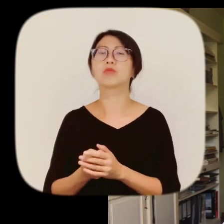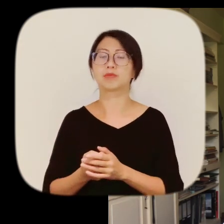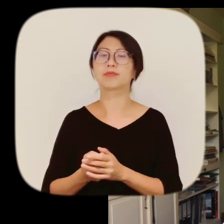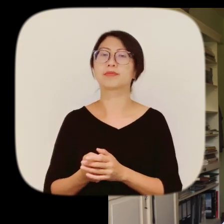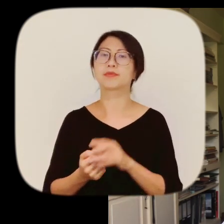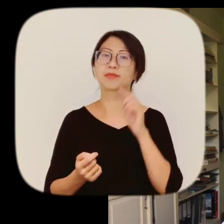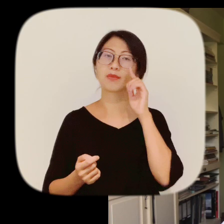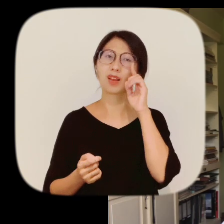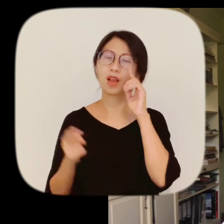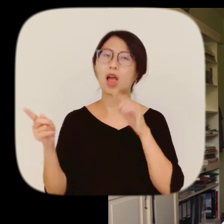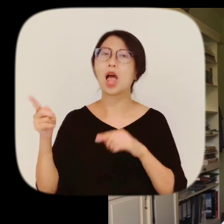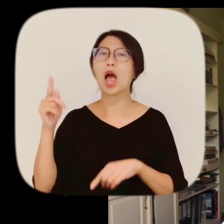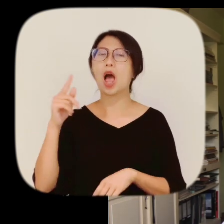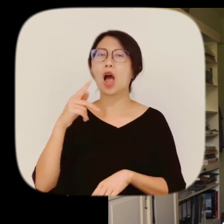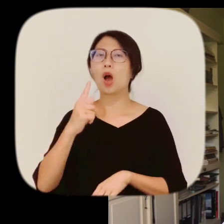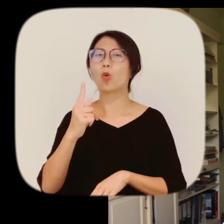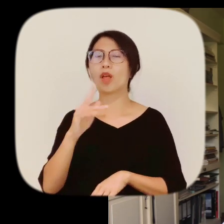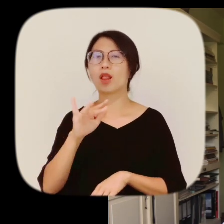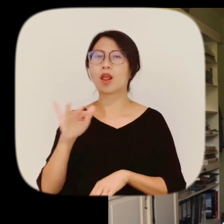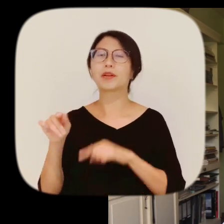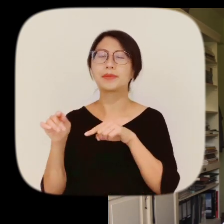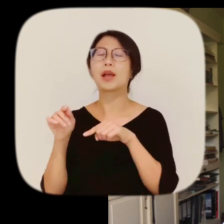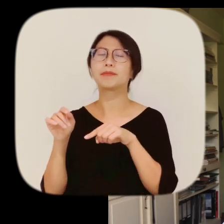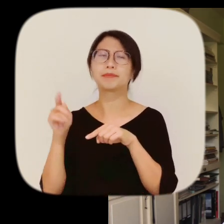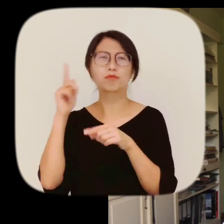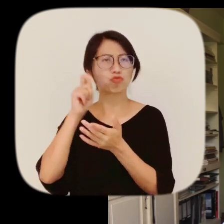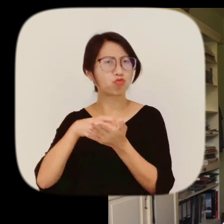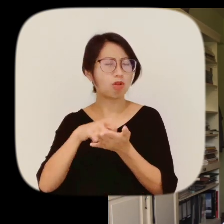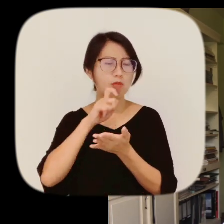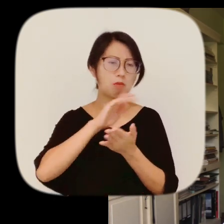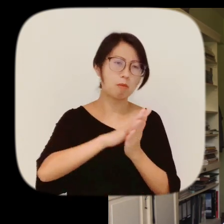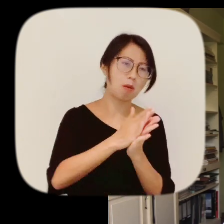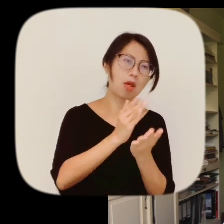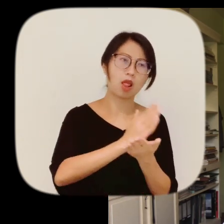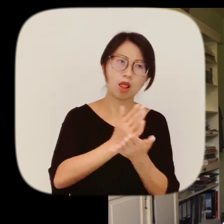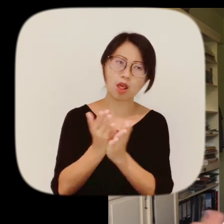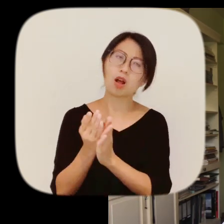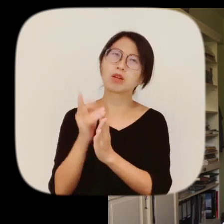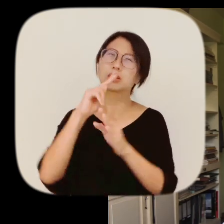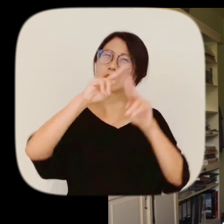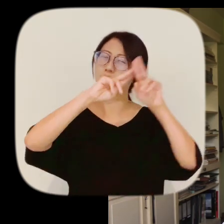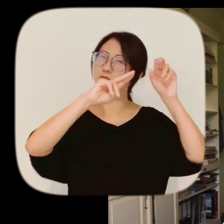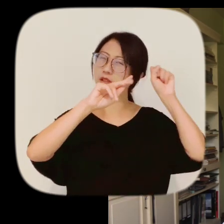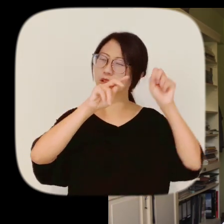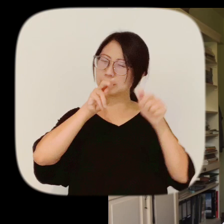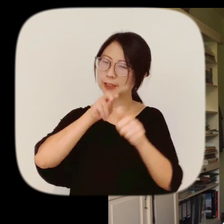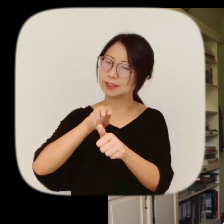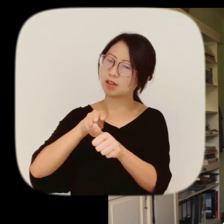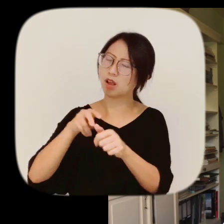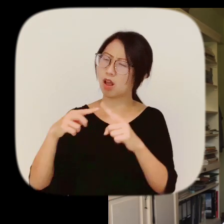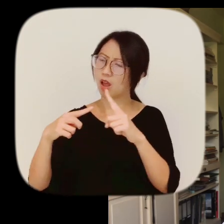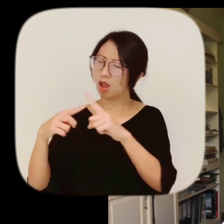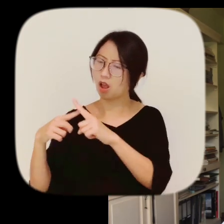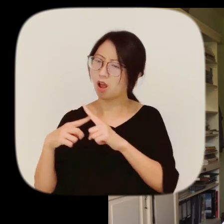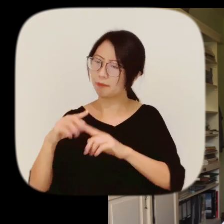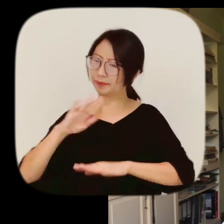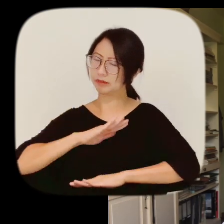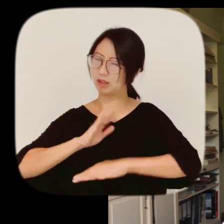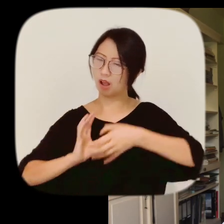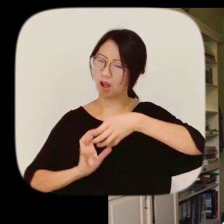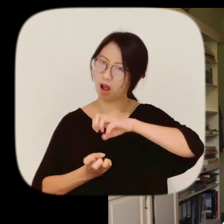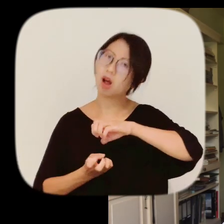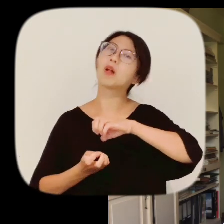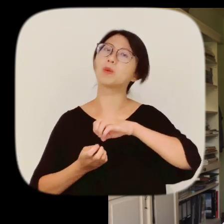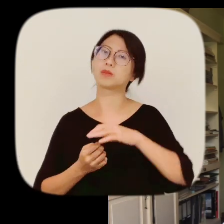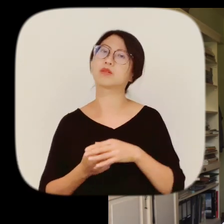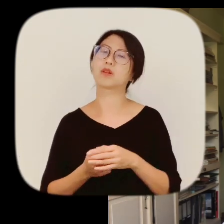他的书会写当时捷克里面在共产主义底下怎样人性被扭曲那很多书